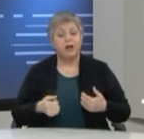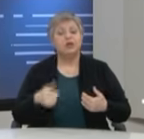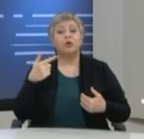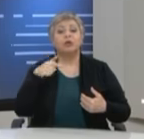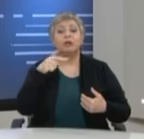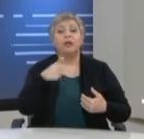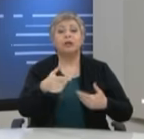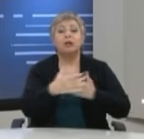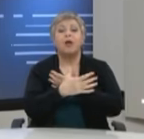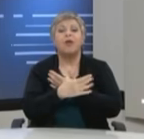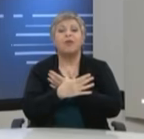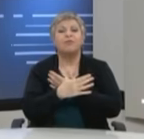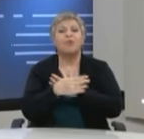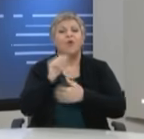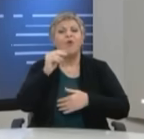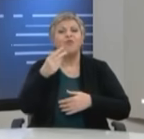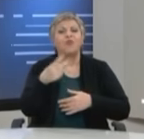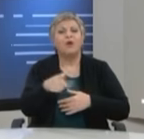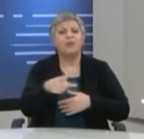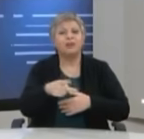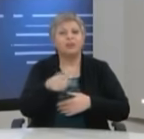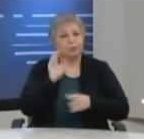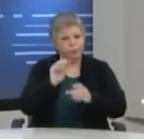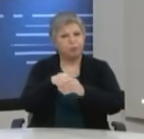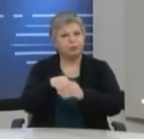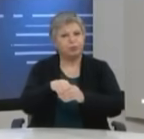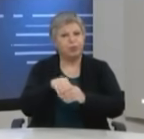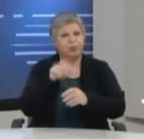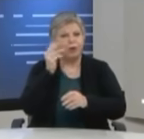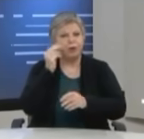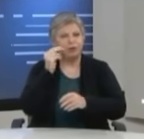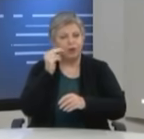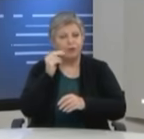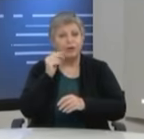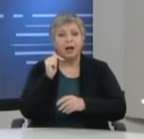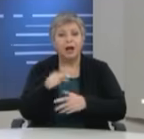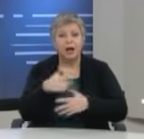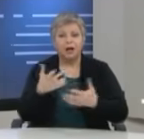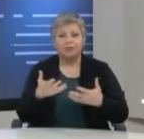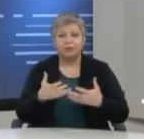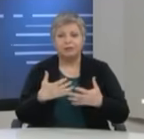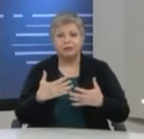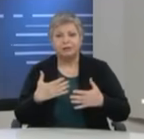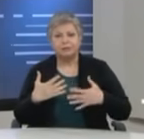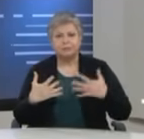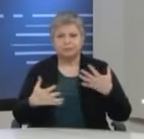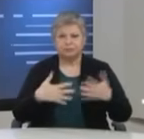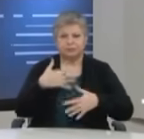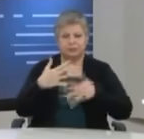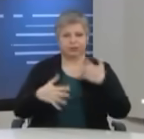αλβανόφωνους βουλευτές, προκειμένου να εξασφαλιστεί η ψήφος τους. Κυρίες και κύριοι, θέλω να μου λύσετε μία